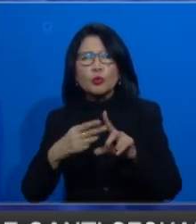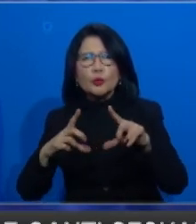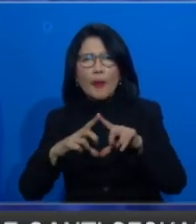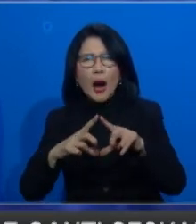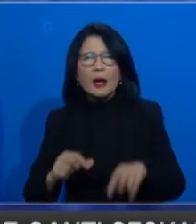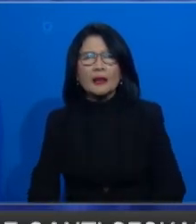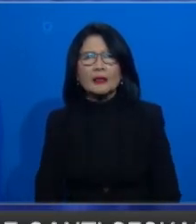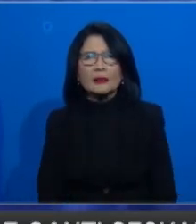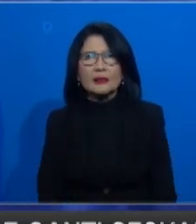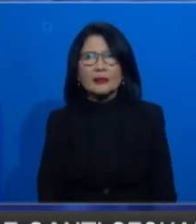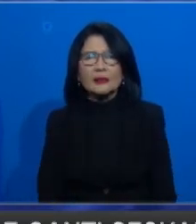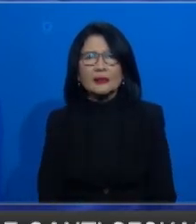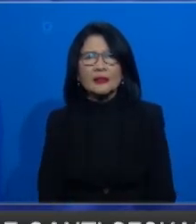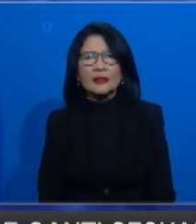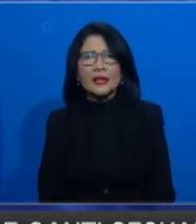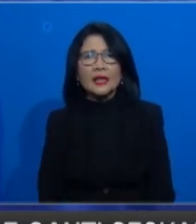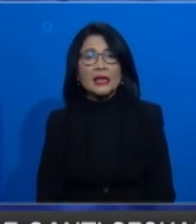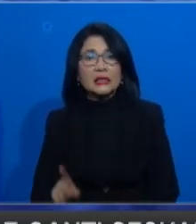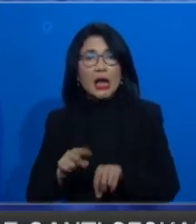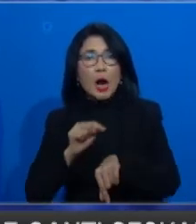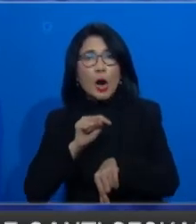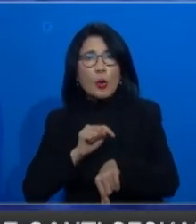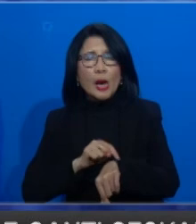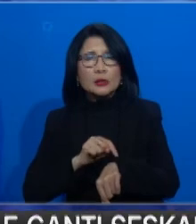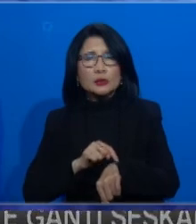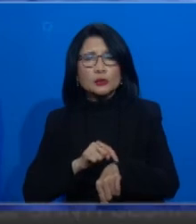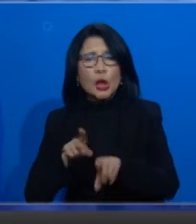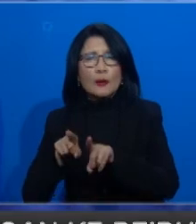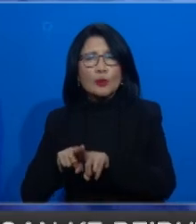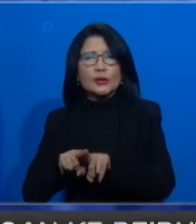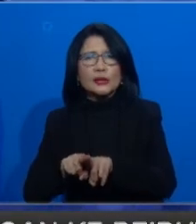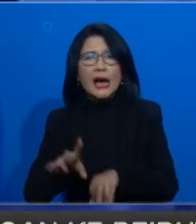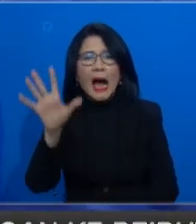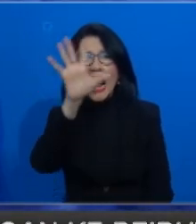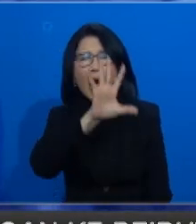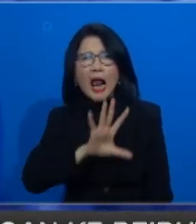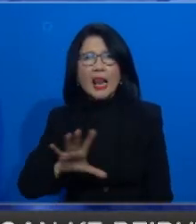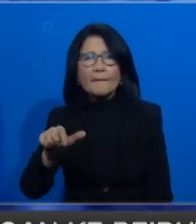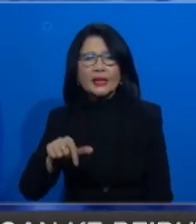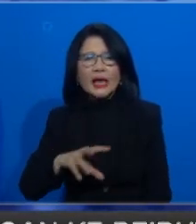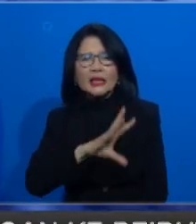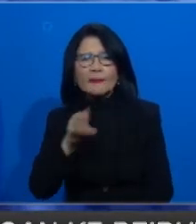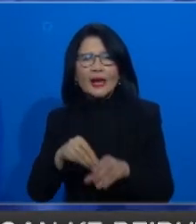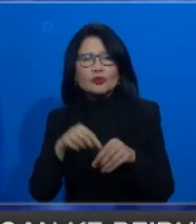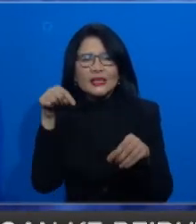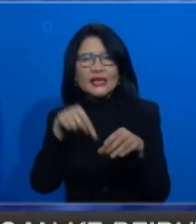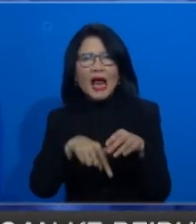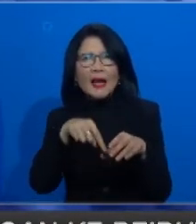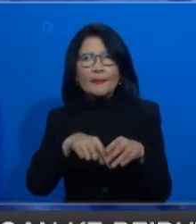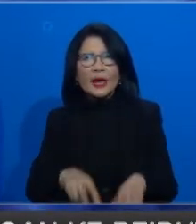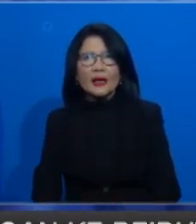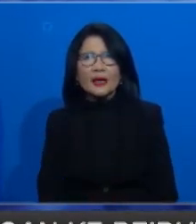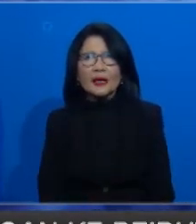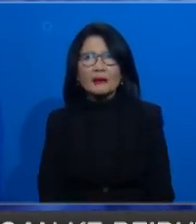saja seiring dengan waktu kejadian alam ini termasuk di dalamnya kejadian